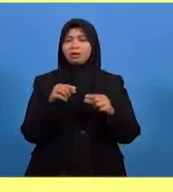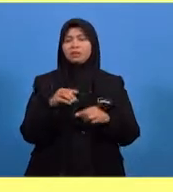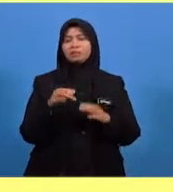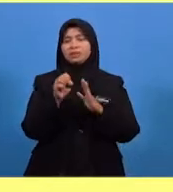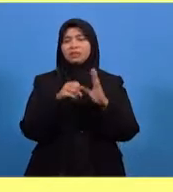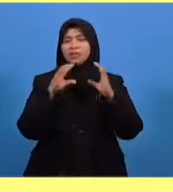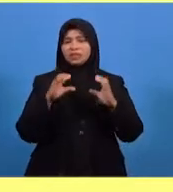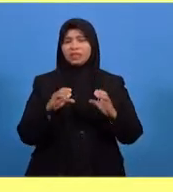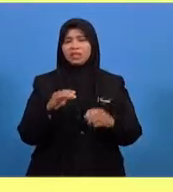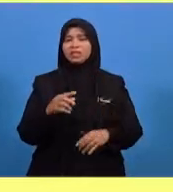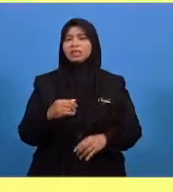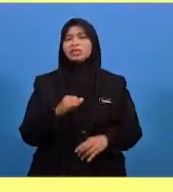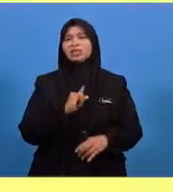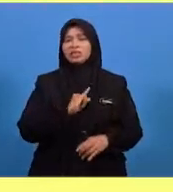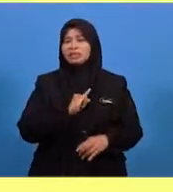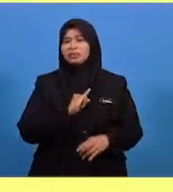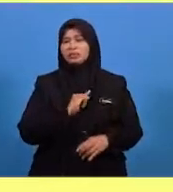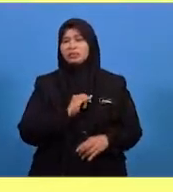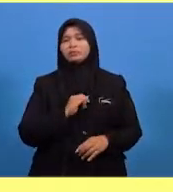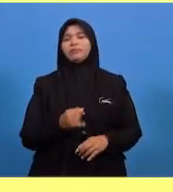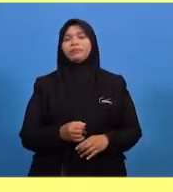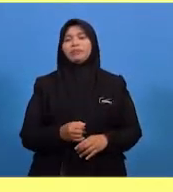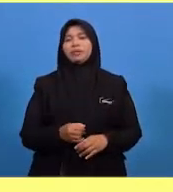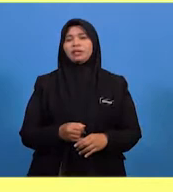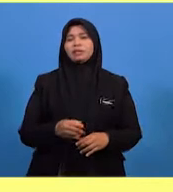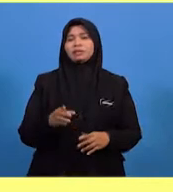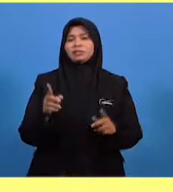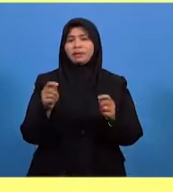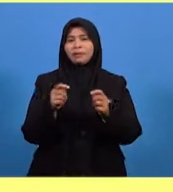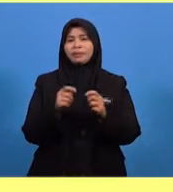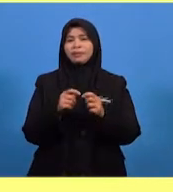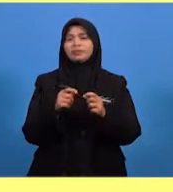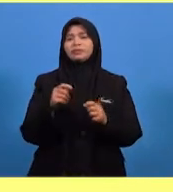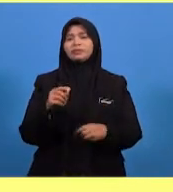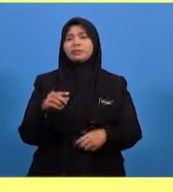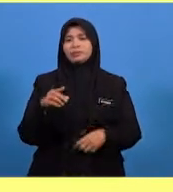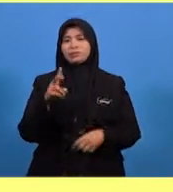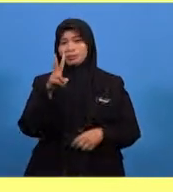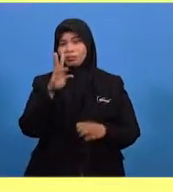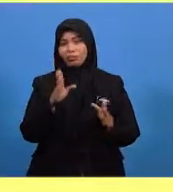penentangan oleh hujan sing dan sibeka 3sub